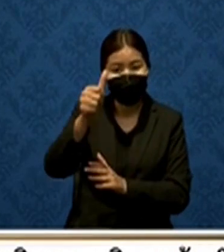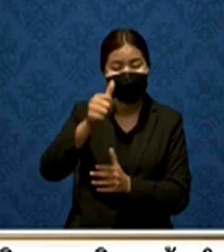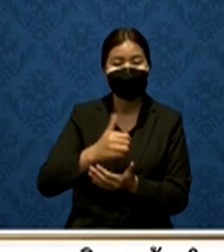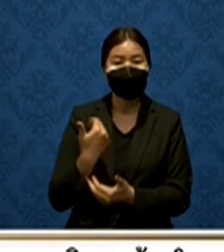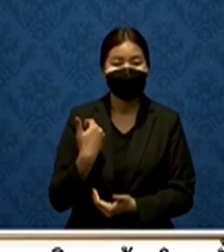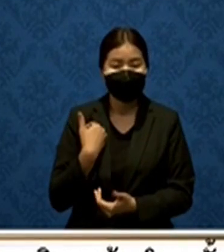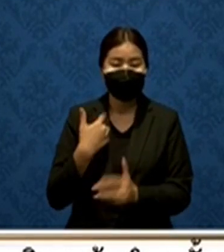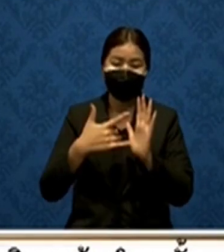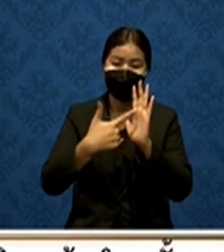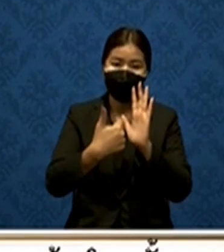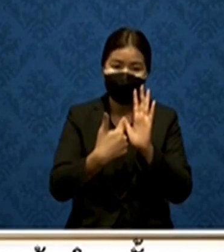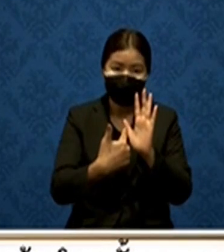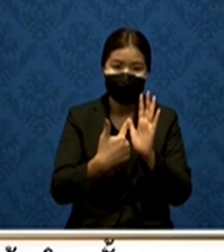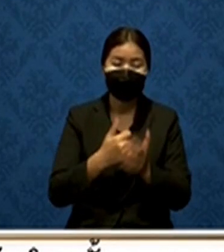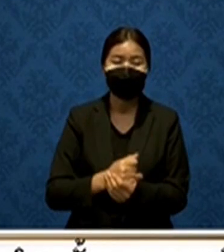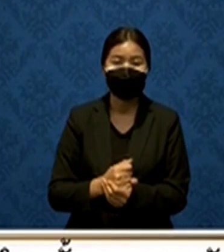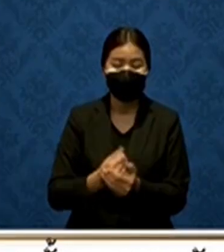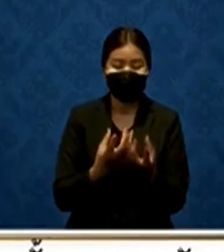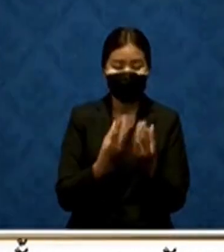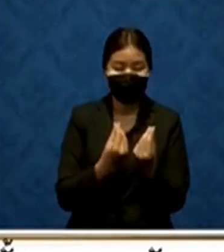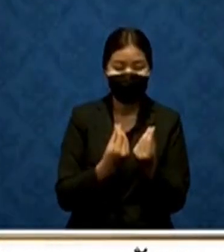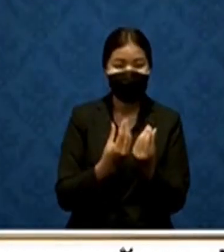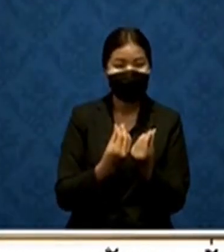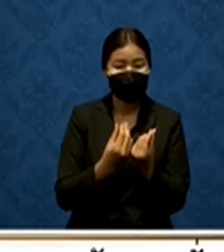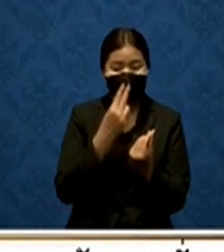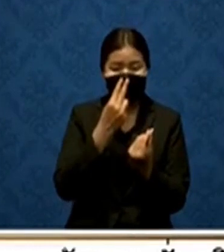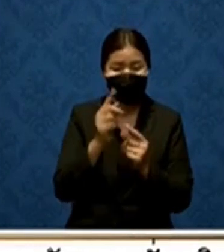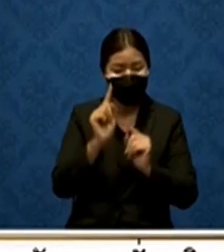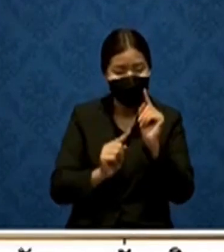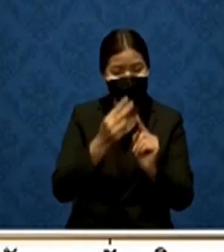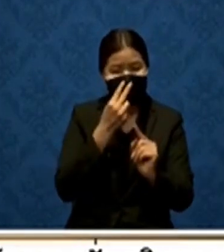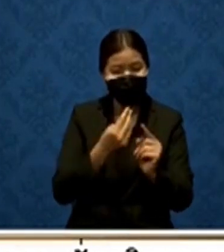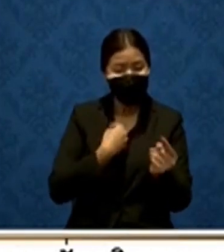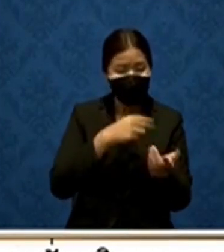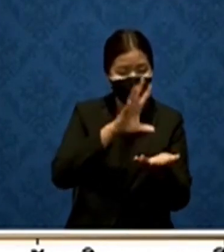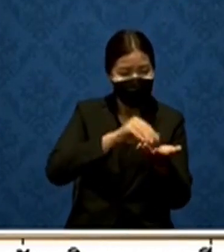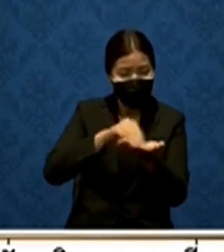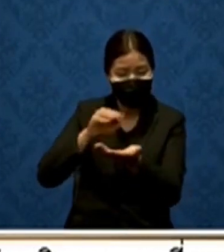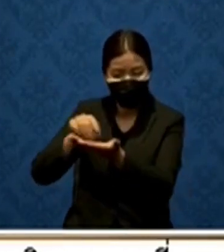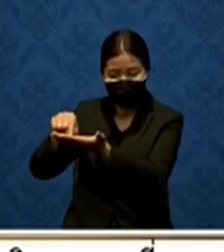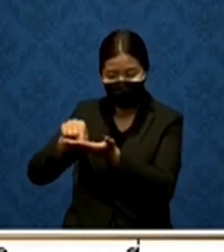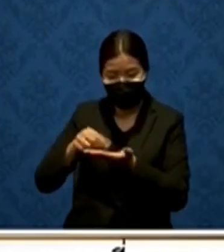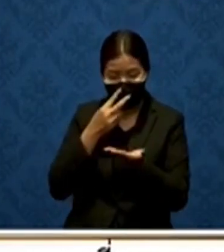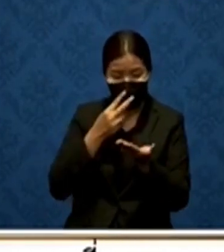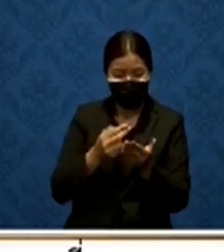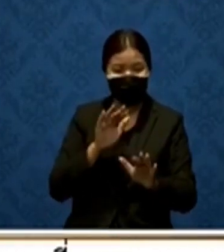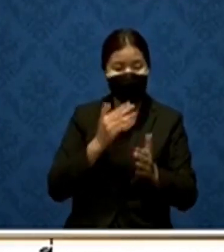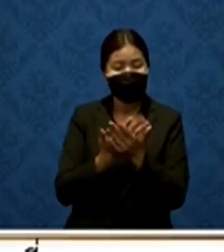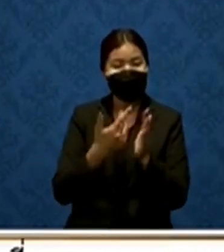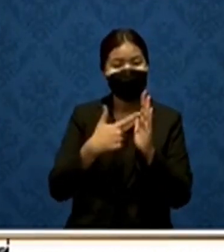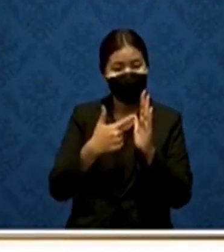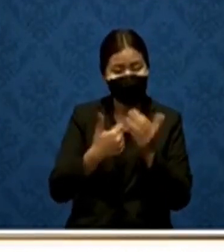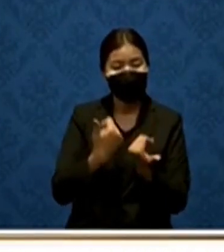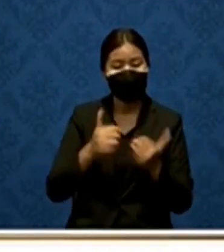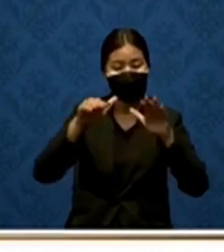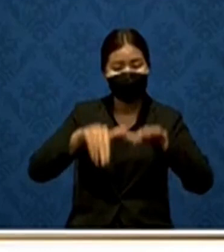ยาเวชพันตัวเล่นเฉลี่ยทั้งหมดจากการตรวจสอบจริงทางสถิติราคาก็เฉลยลด